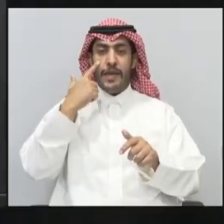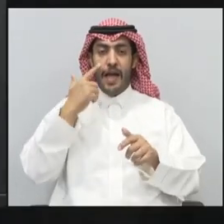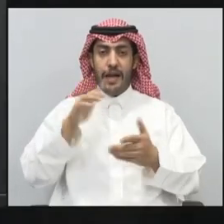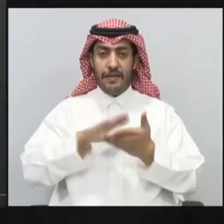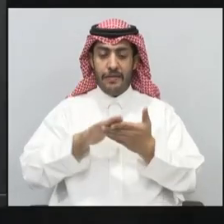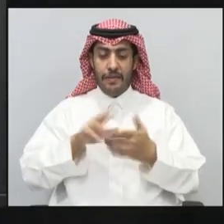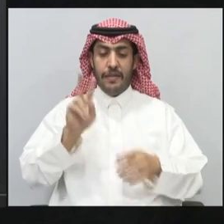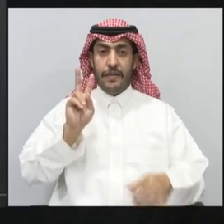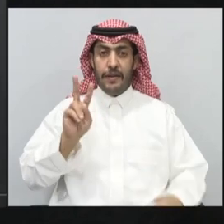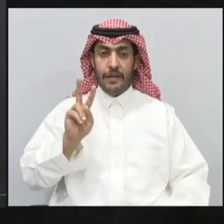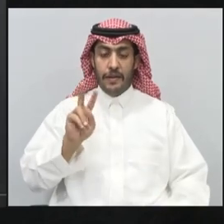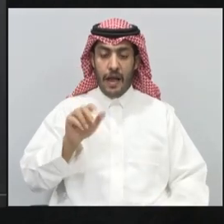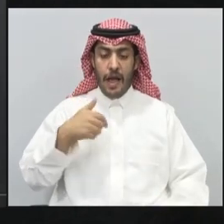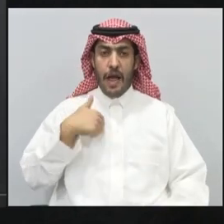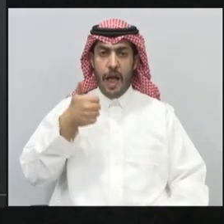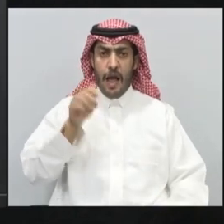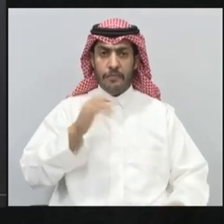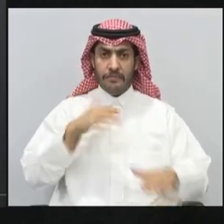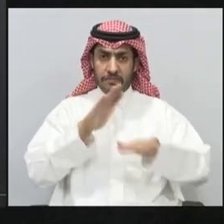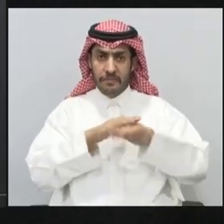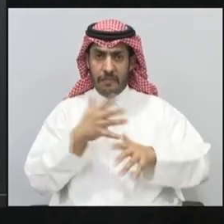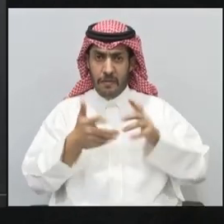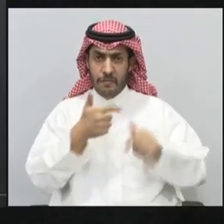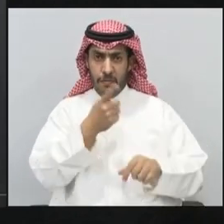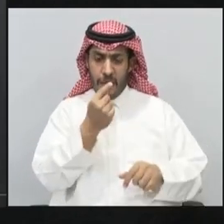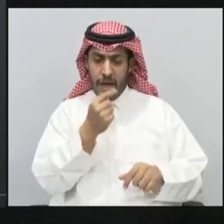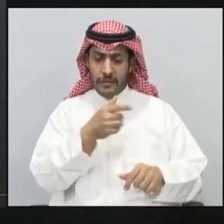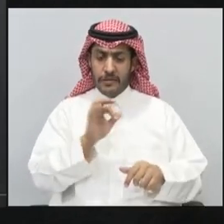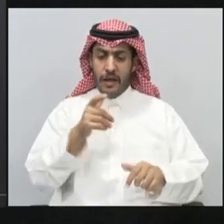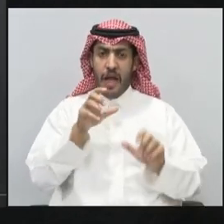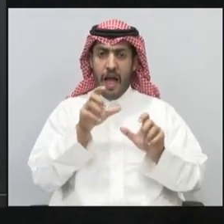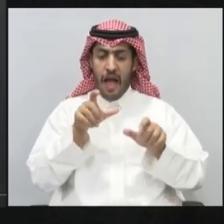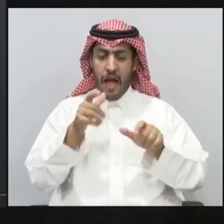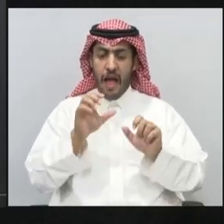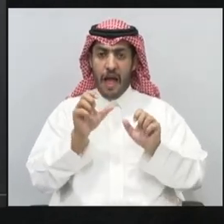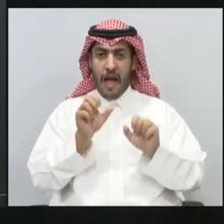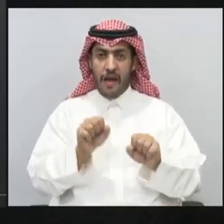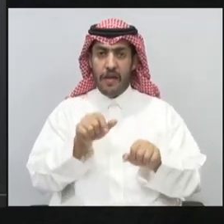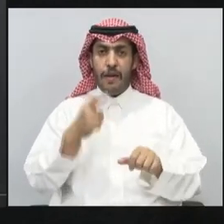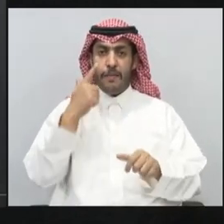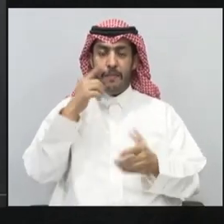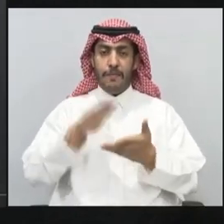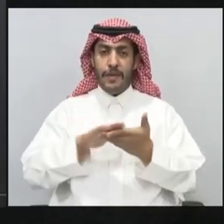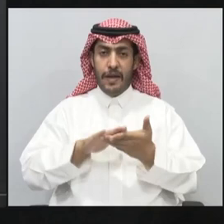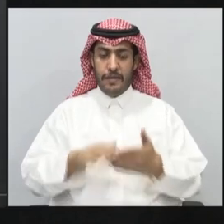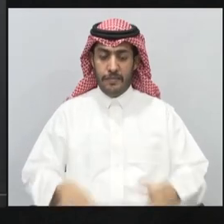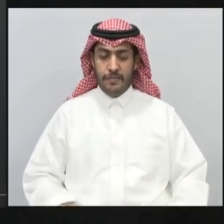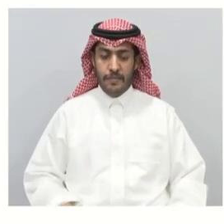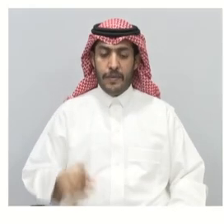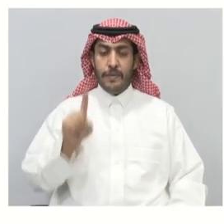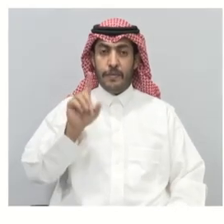اثنان امدح من يحافظ على بيئته هذا مجموعه الف مجموعه